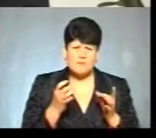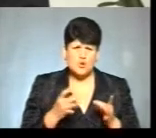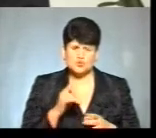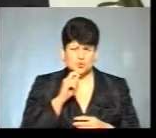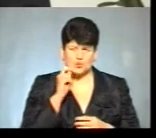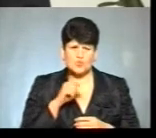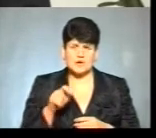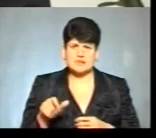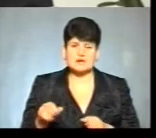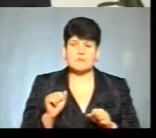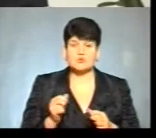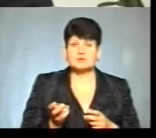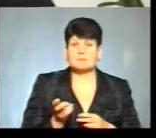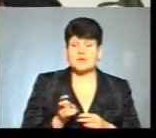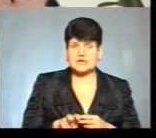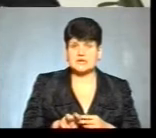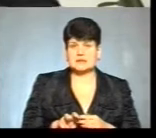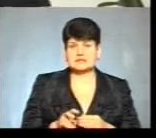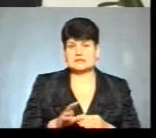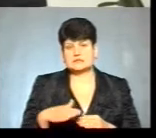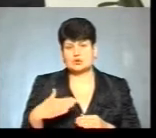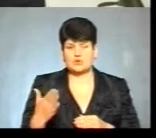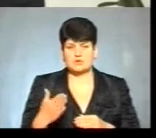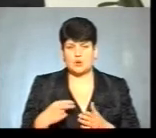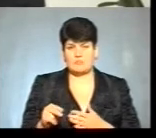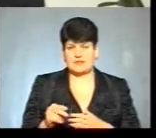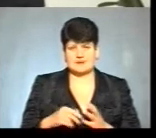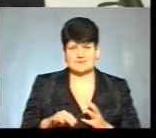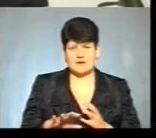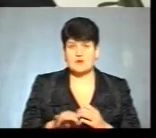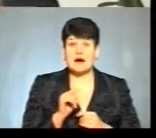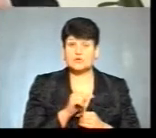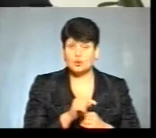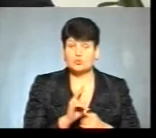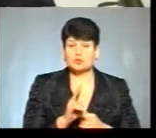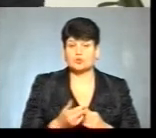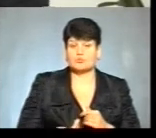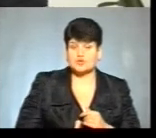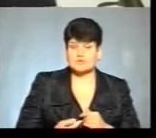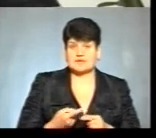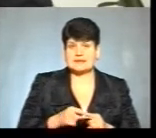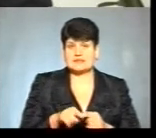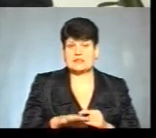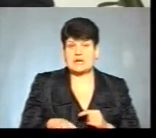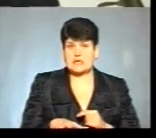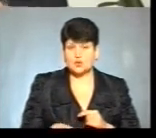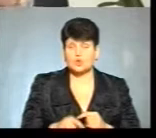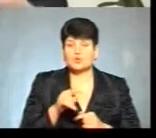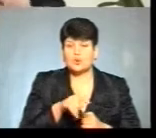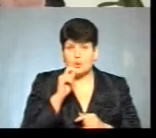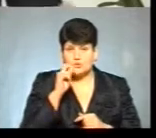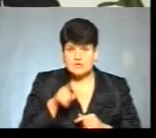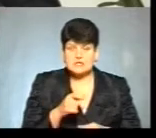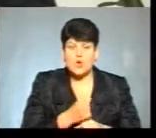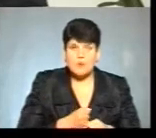який може прийти десь собі зі сторони, прийти і купити ту землю, а тому українцю, який проживає на тій території, тому українцю, який